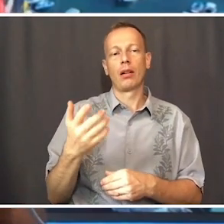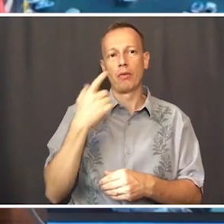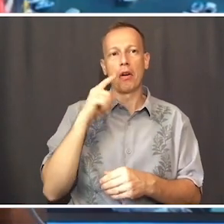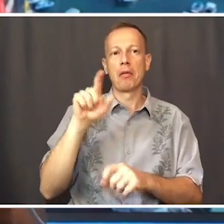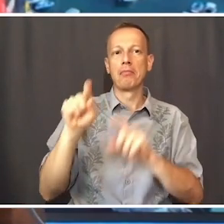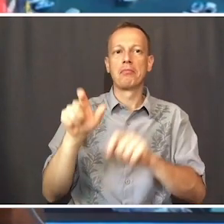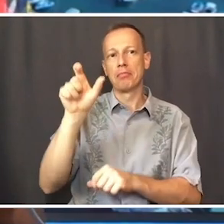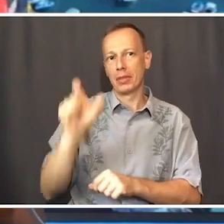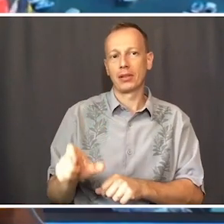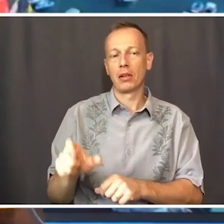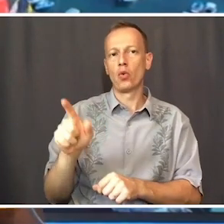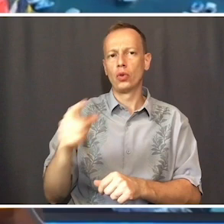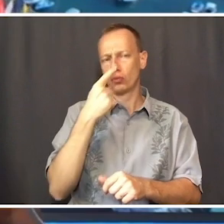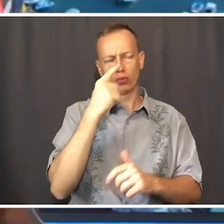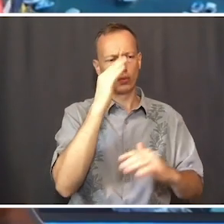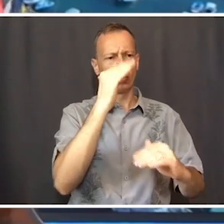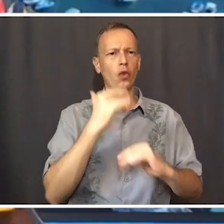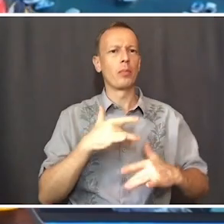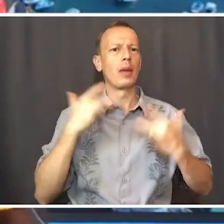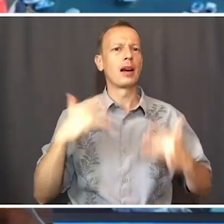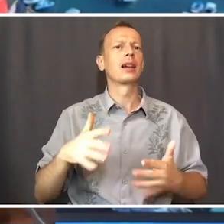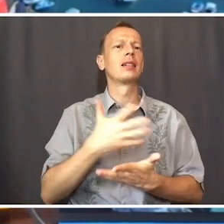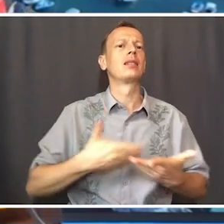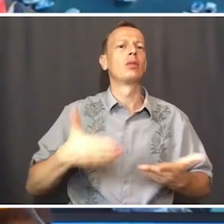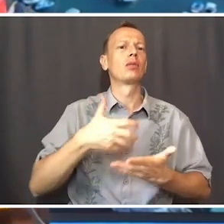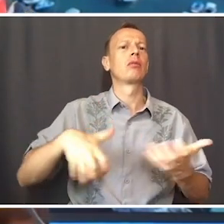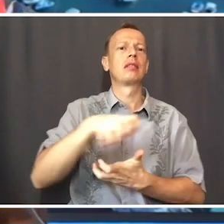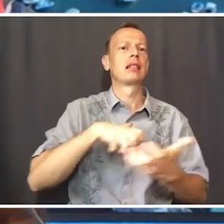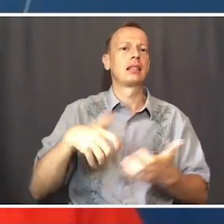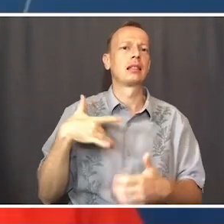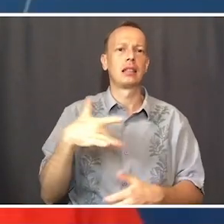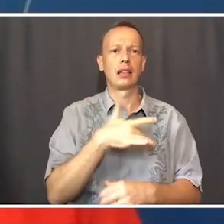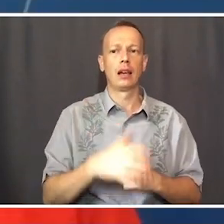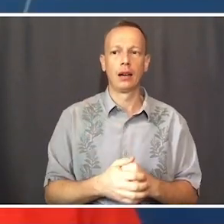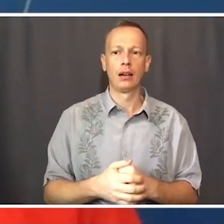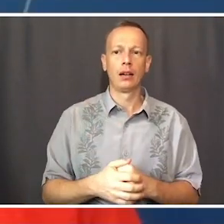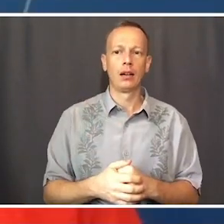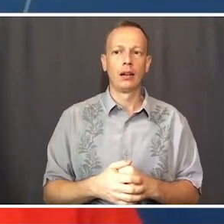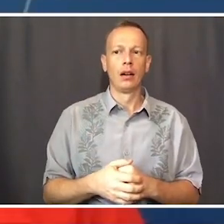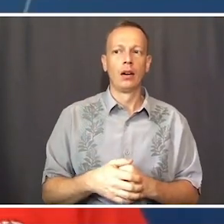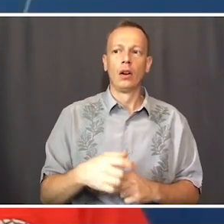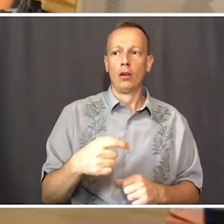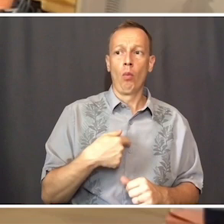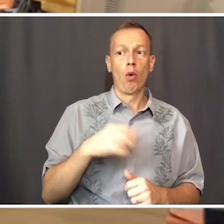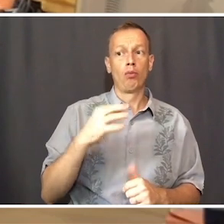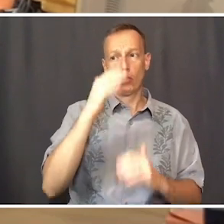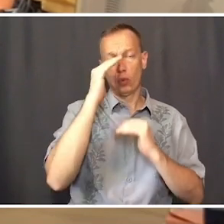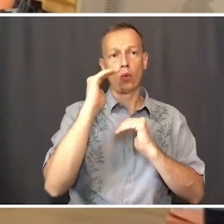confiant malgré la période de crise sanitaire que nous venons de vivre. Je suis confiant et puis